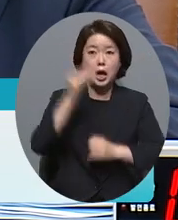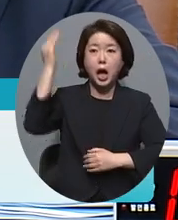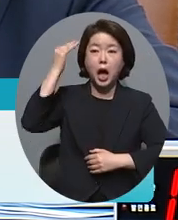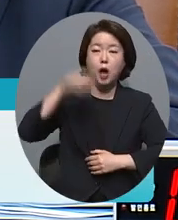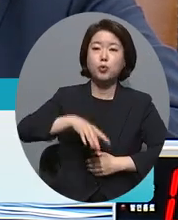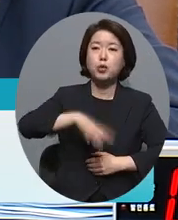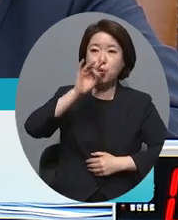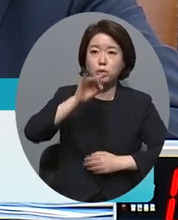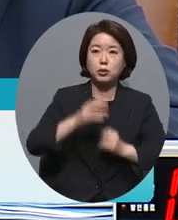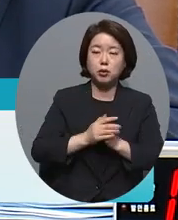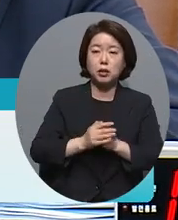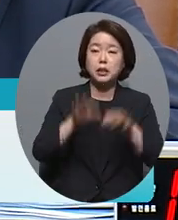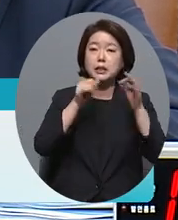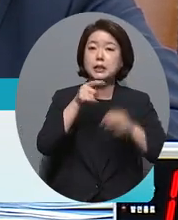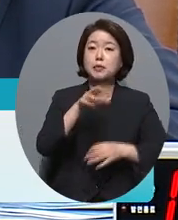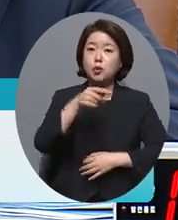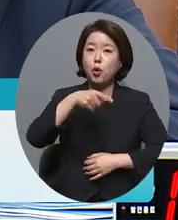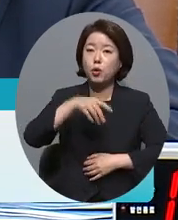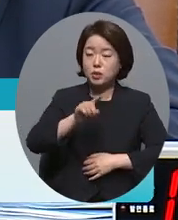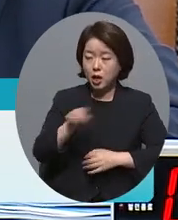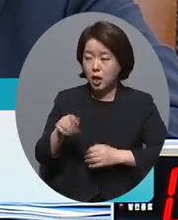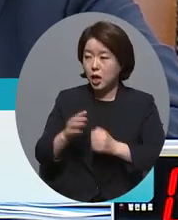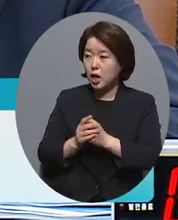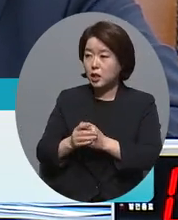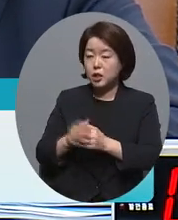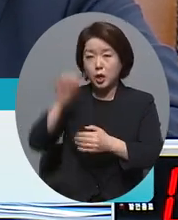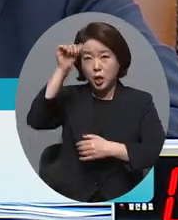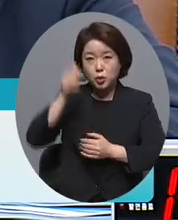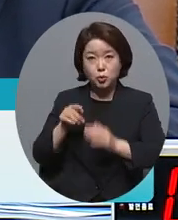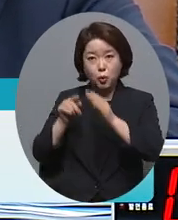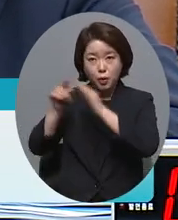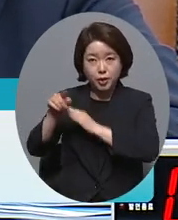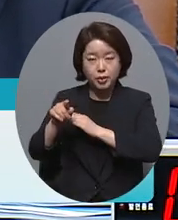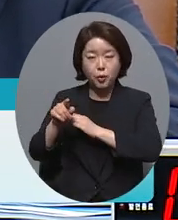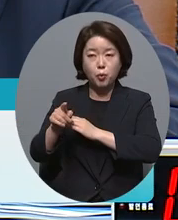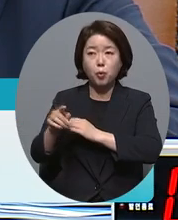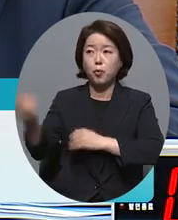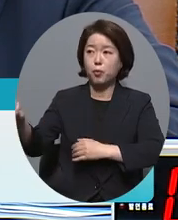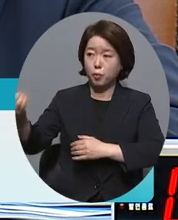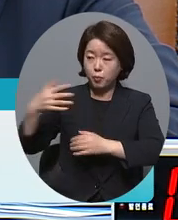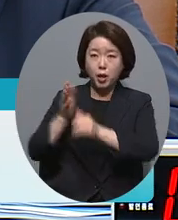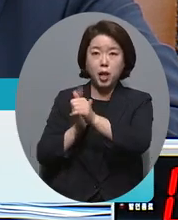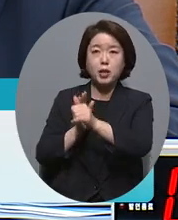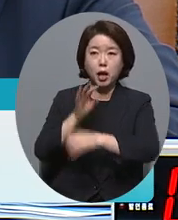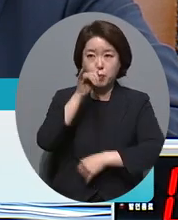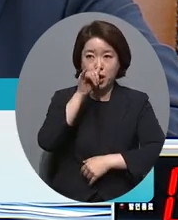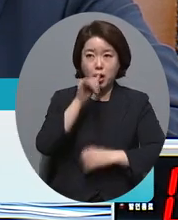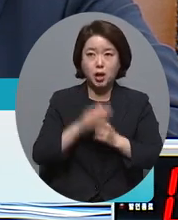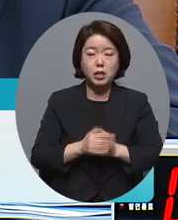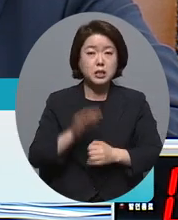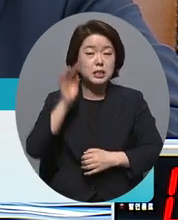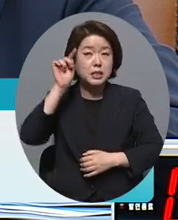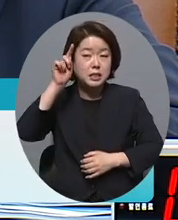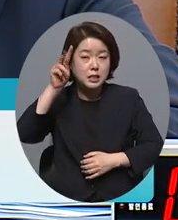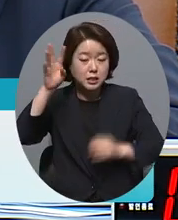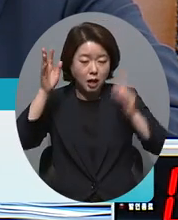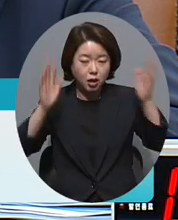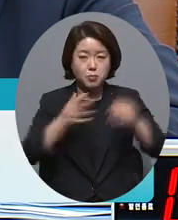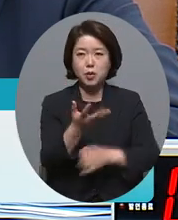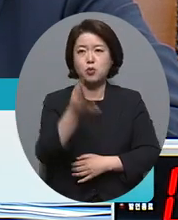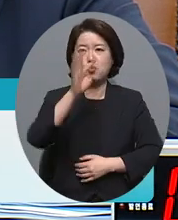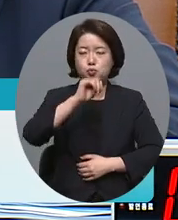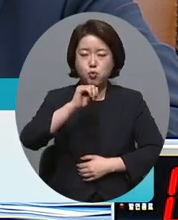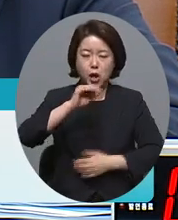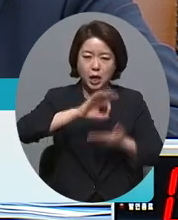한국 축이 먼저 김여사의 인도 방문을 요청했고 불과 사흘 만에 수억원의 예비비까지 처리해